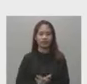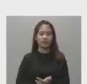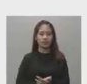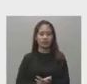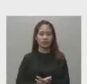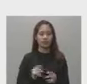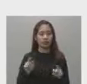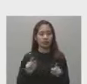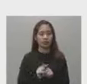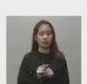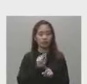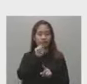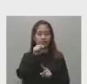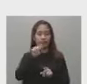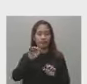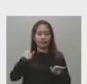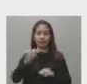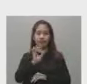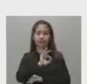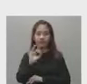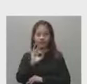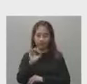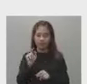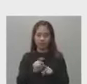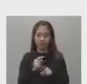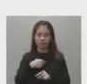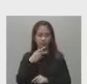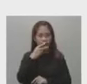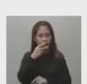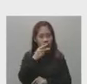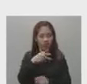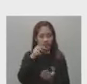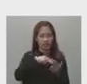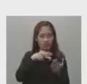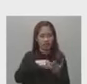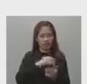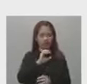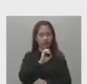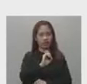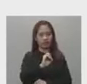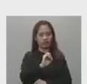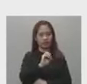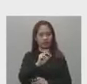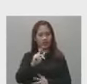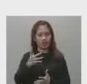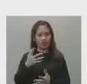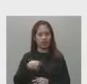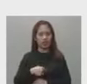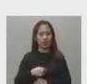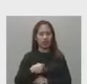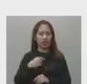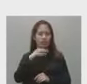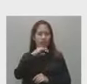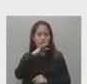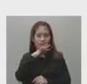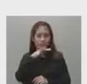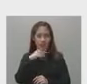อย่าง Twitter เหล่านี้นะครับผมขออ่านบางส่วนนะ Fight or Flight นะครับ Orange and Peace นะครับคอหมูย่างคือพลังน